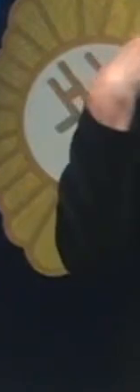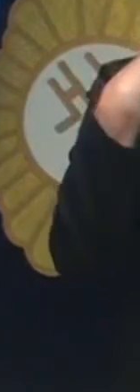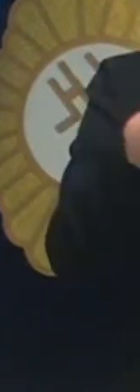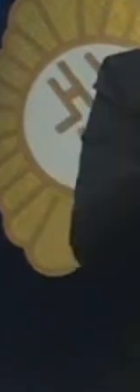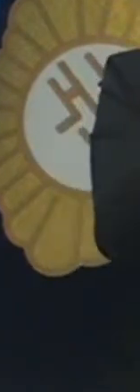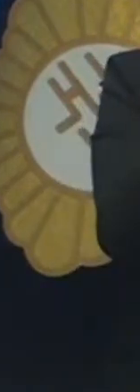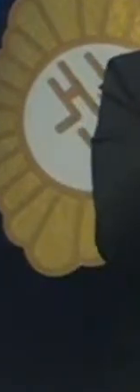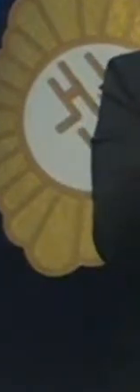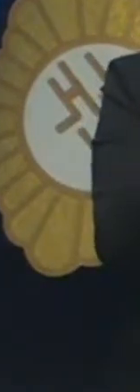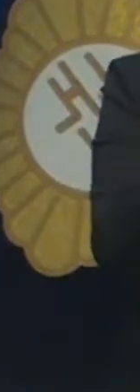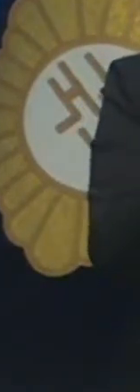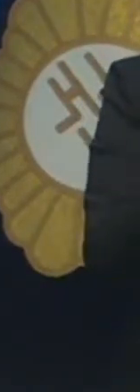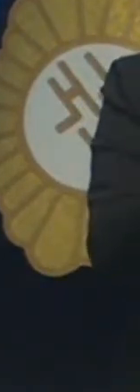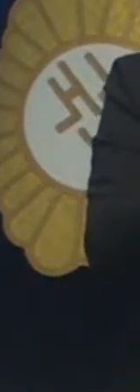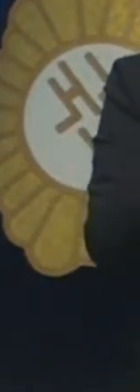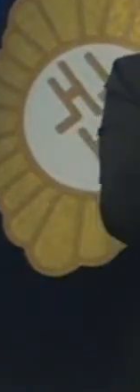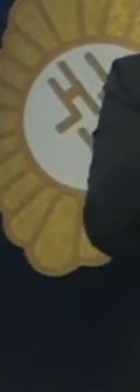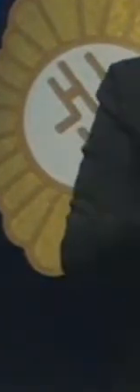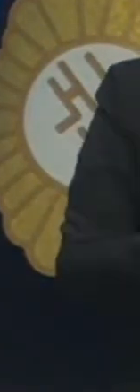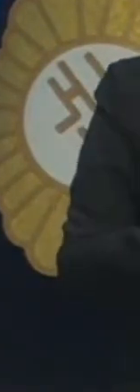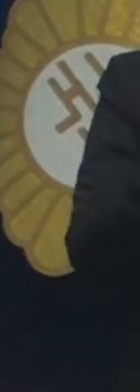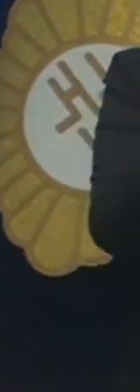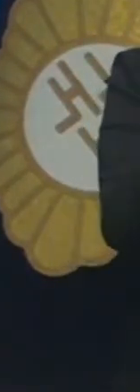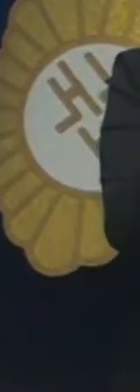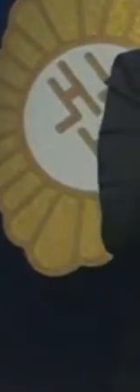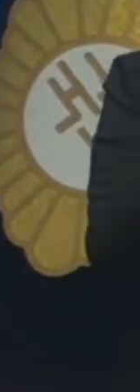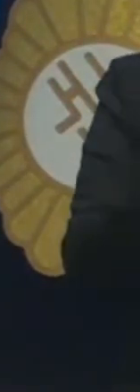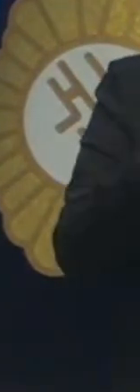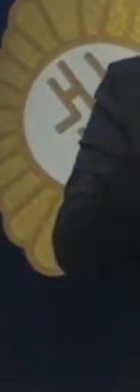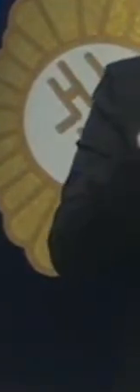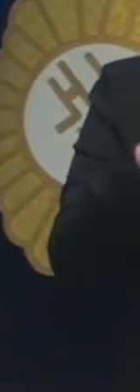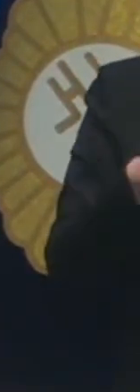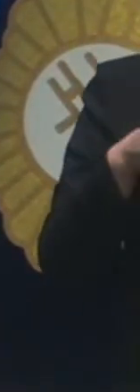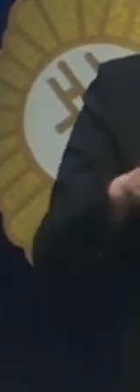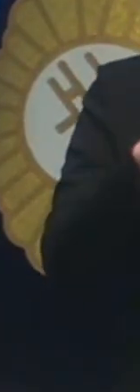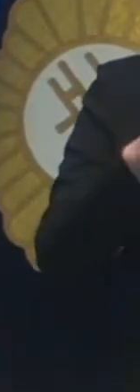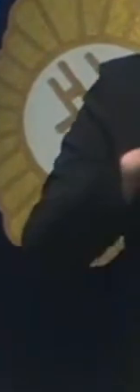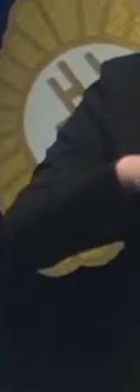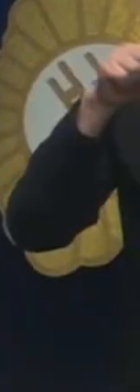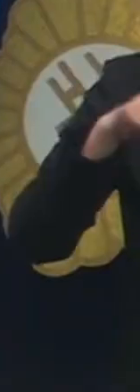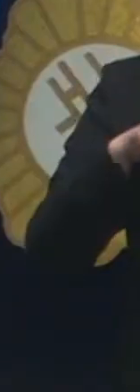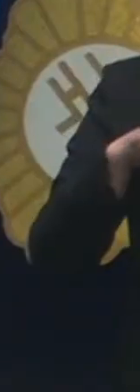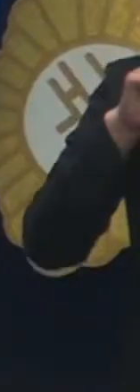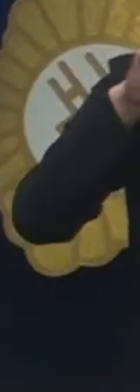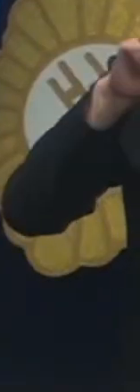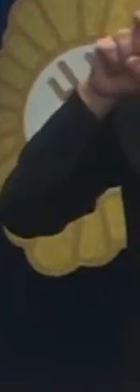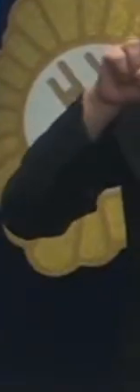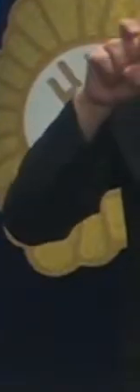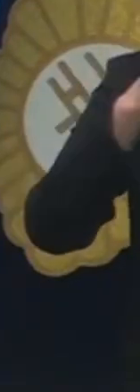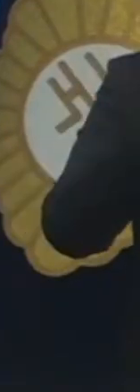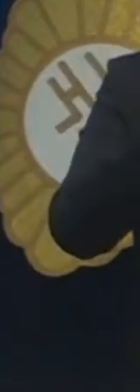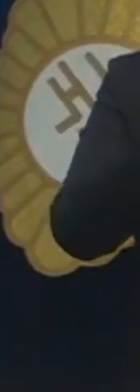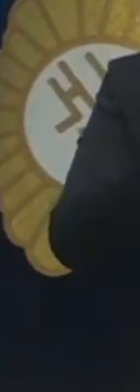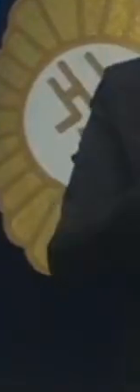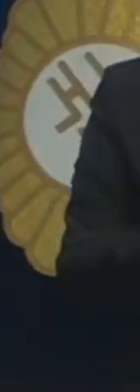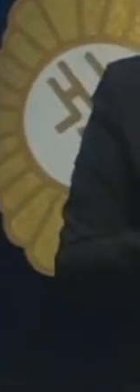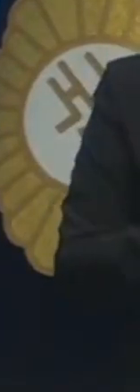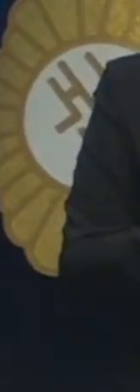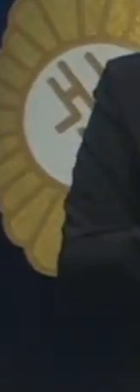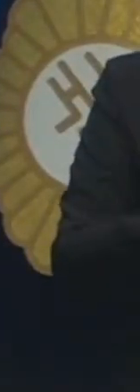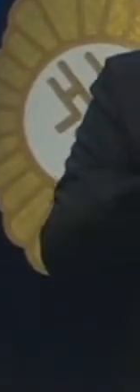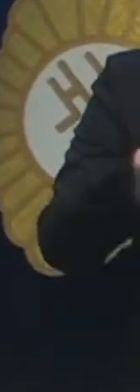있다고 강조드립니다. 청문회를 통해 MBK의 불법 행위를 샅샅이 밝혀내고 자행되어